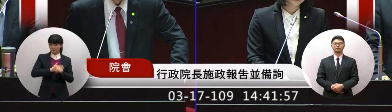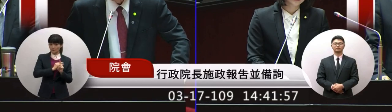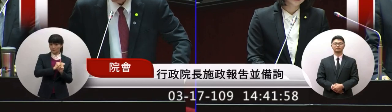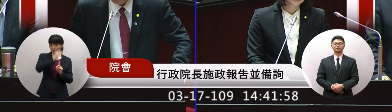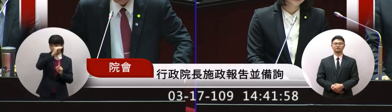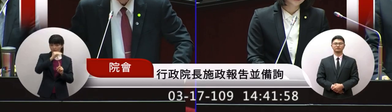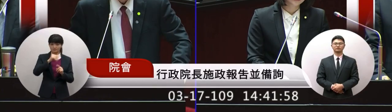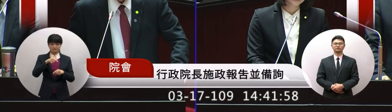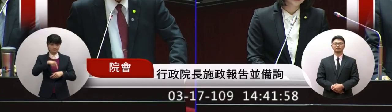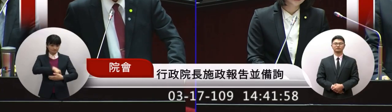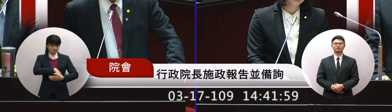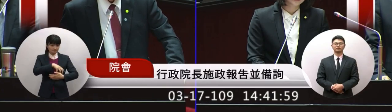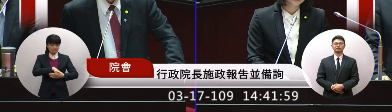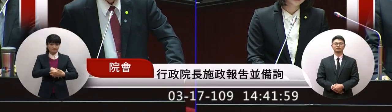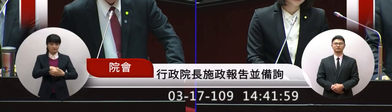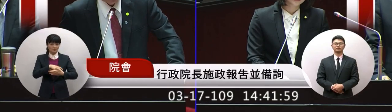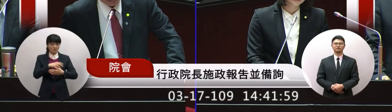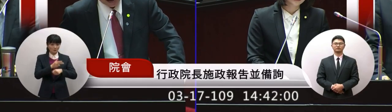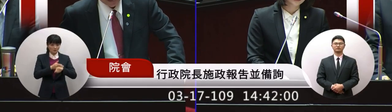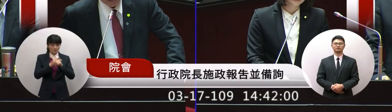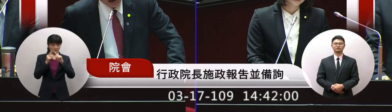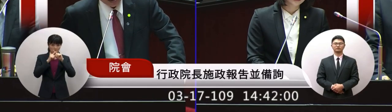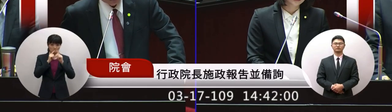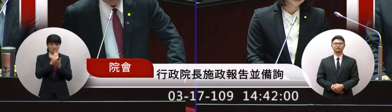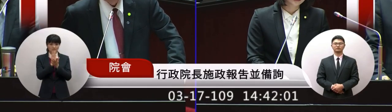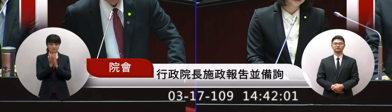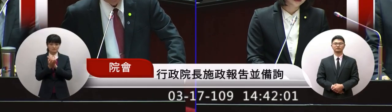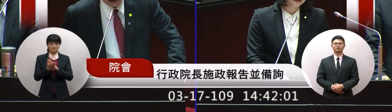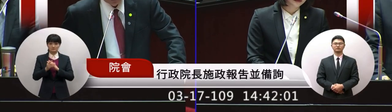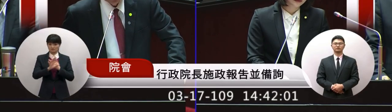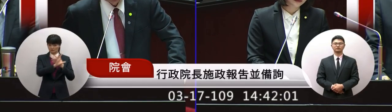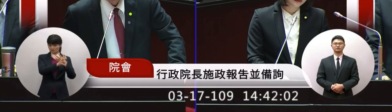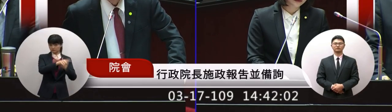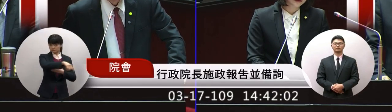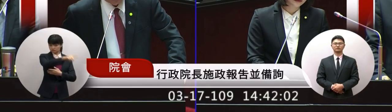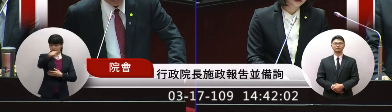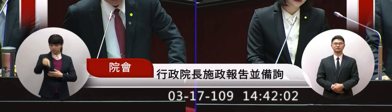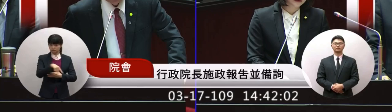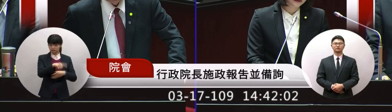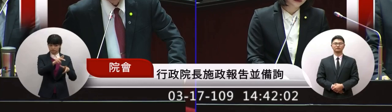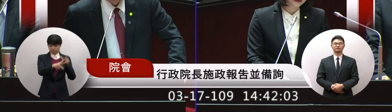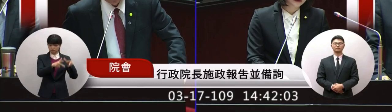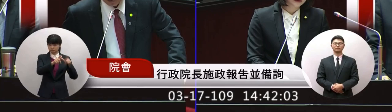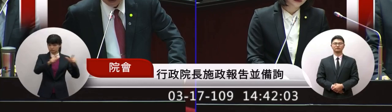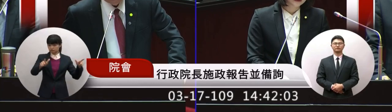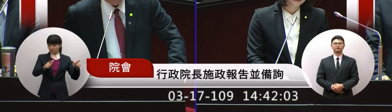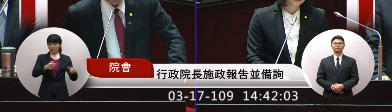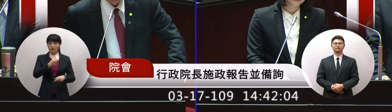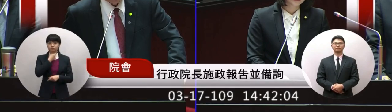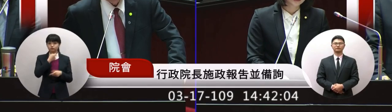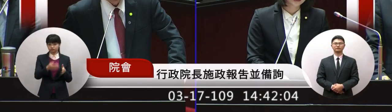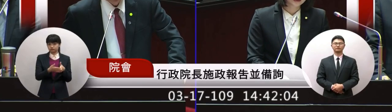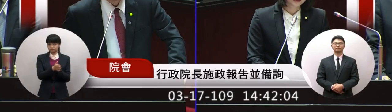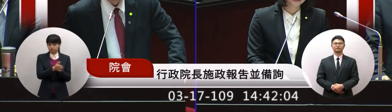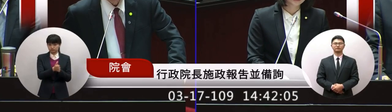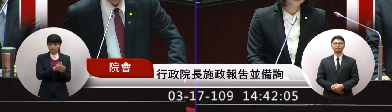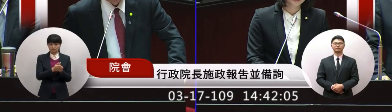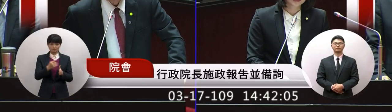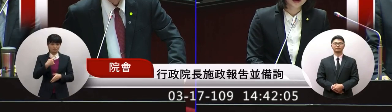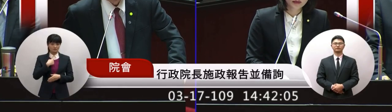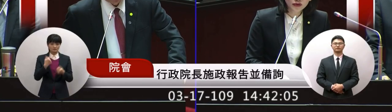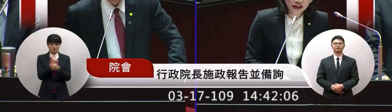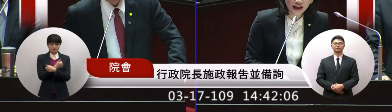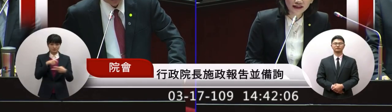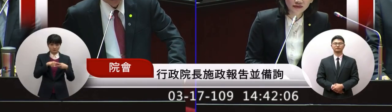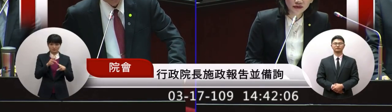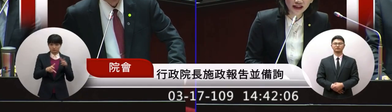部分，国际大厂都把这些订单要求这些我们的五大代工厂务必